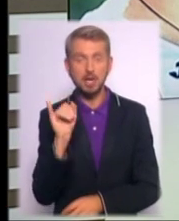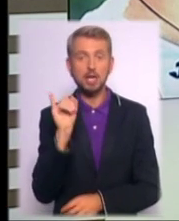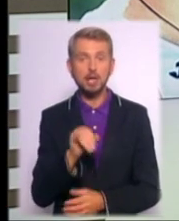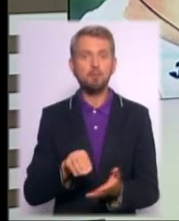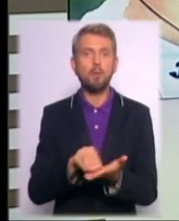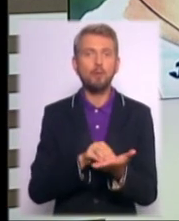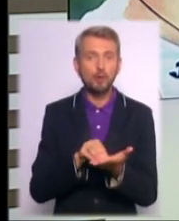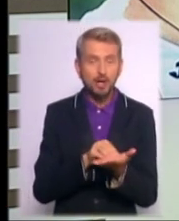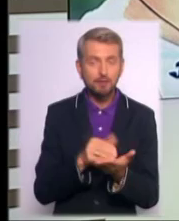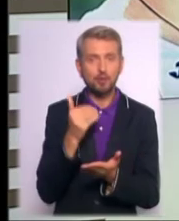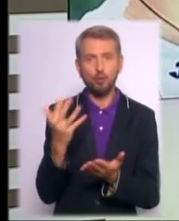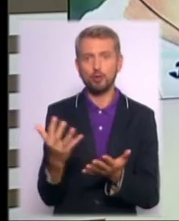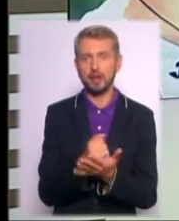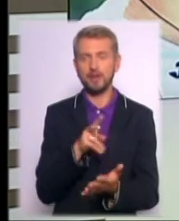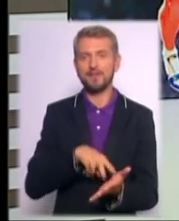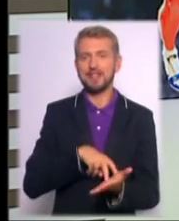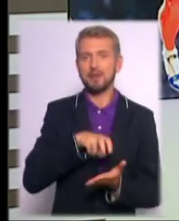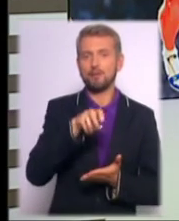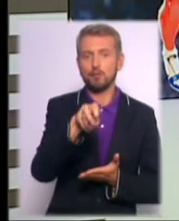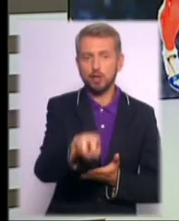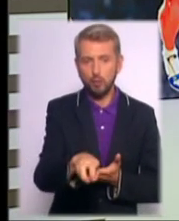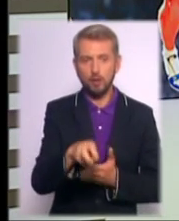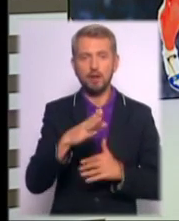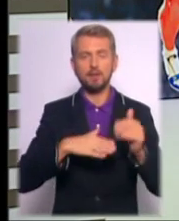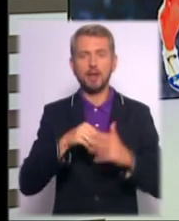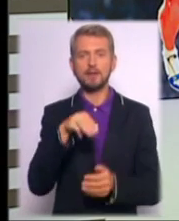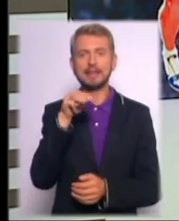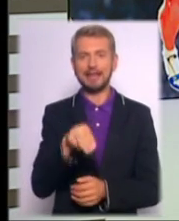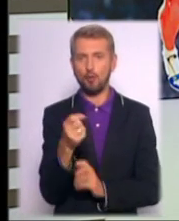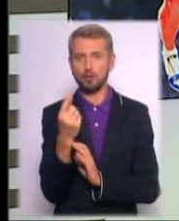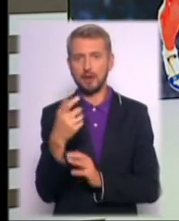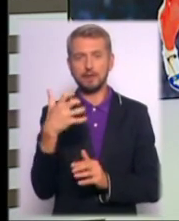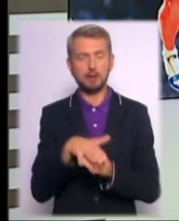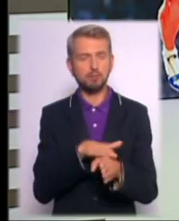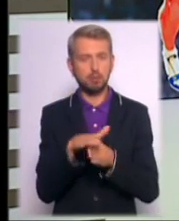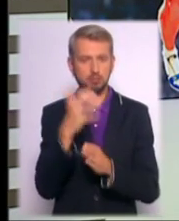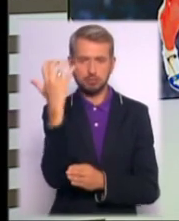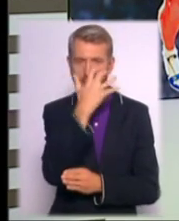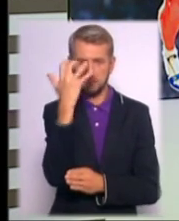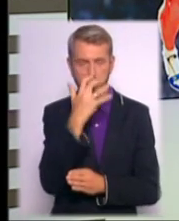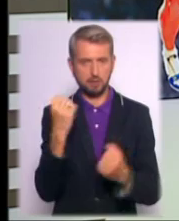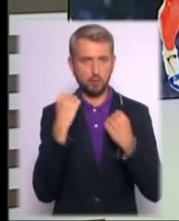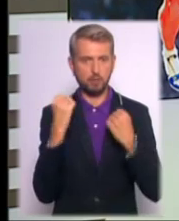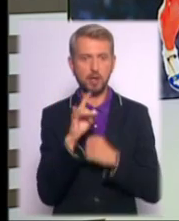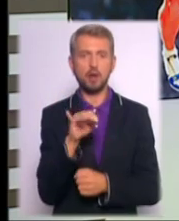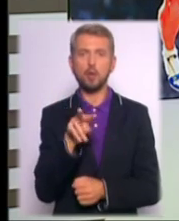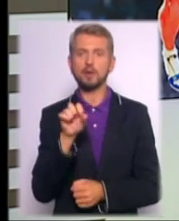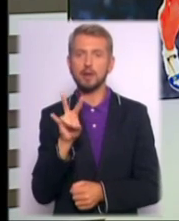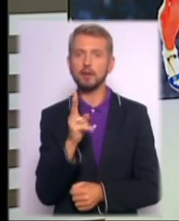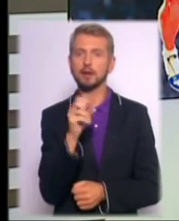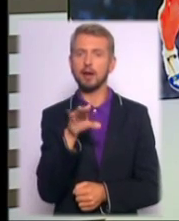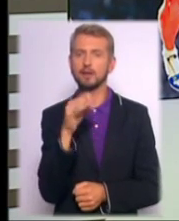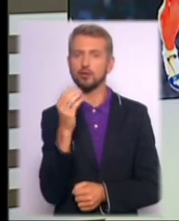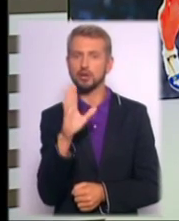повторив його досягнення у стрибках у довжину у класі Т-11 серед тотально незрячих спортсменів Руслан Катишев.